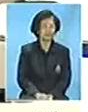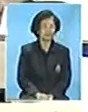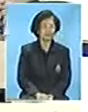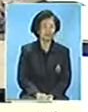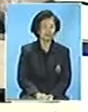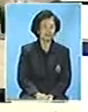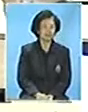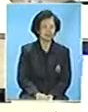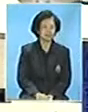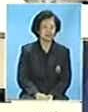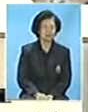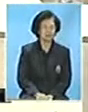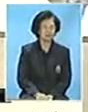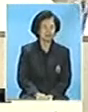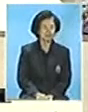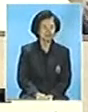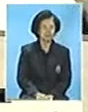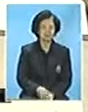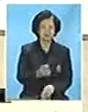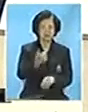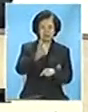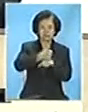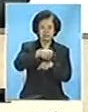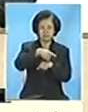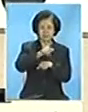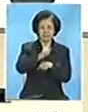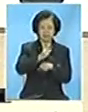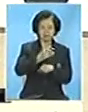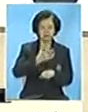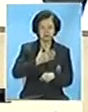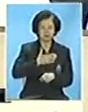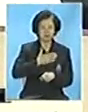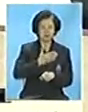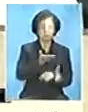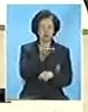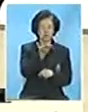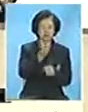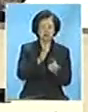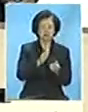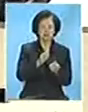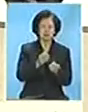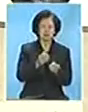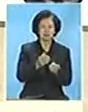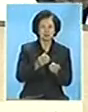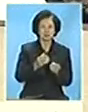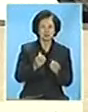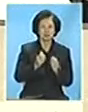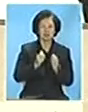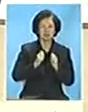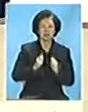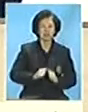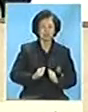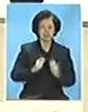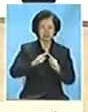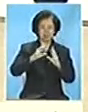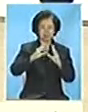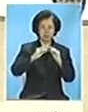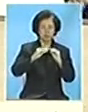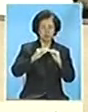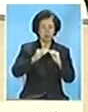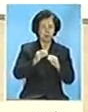เรียนท่านประธานผมขออนุญาตรบกวนเวลาที่ประชุมเล็กน้อยท่านประธานเพื่อที่จะขอถือโอก